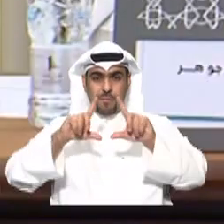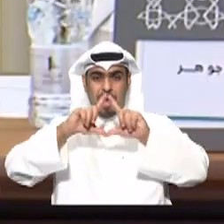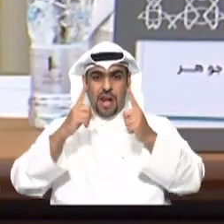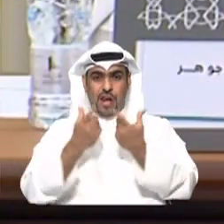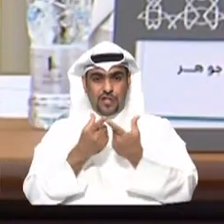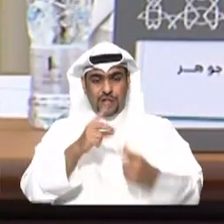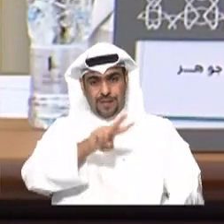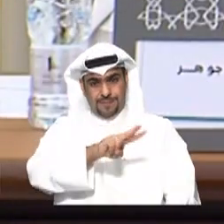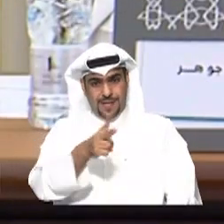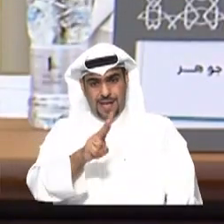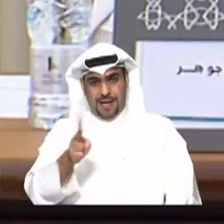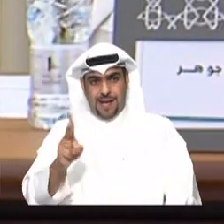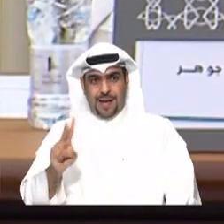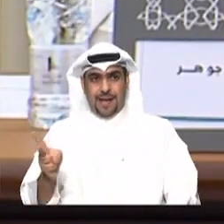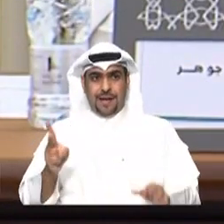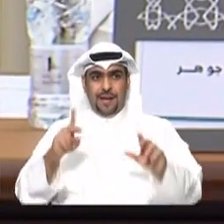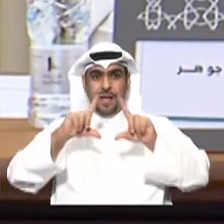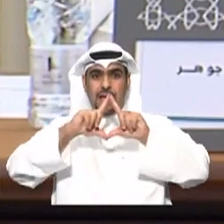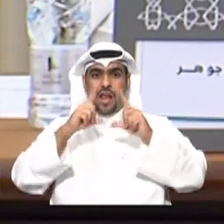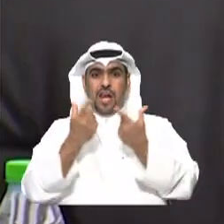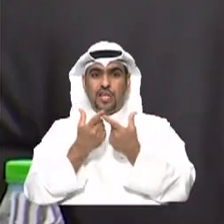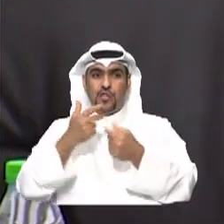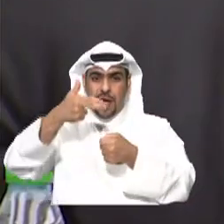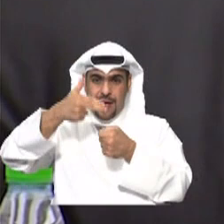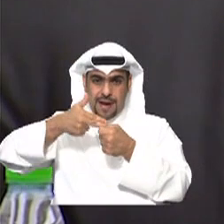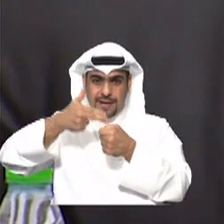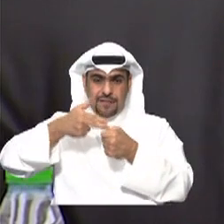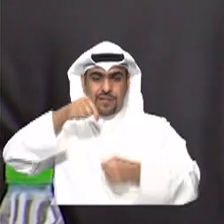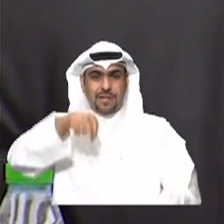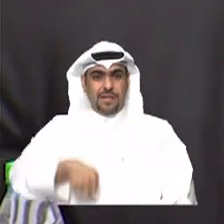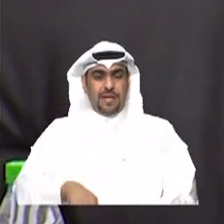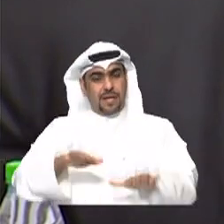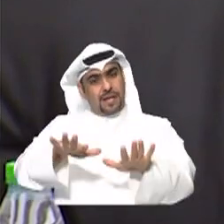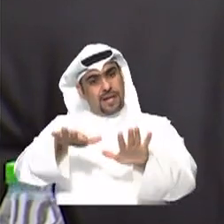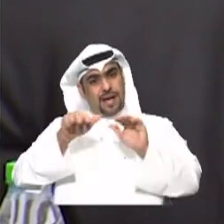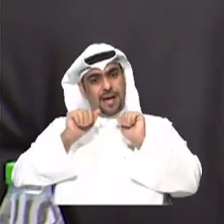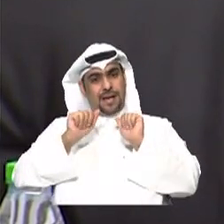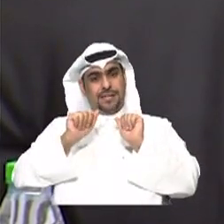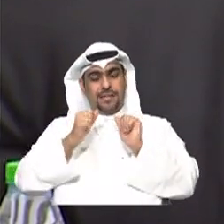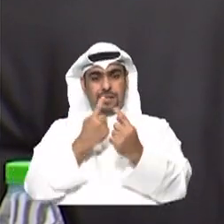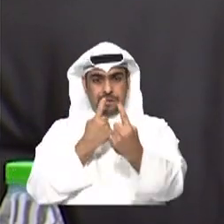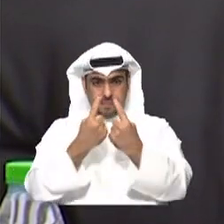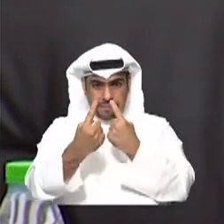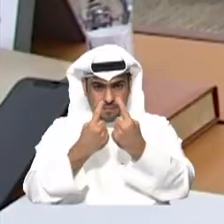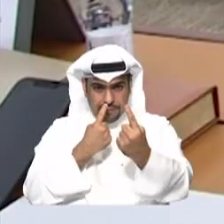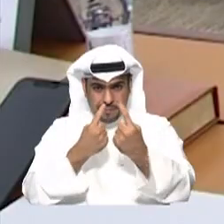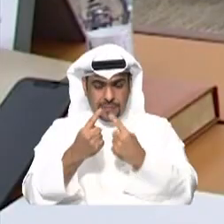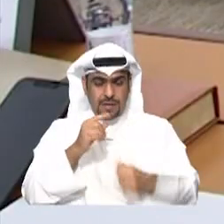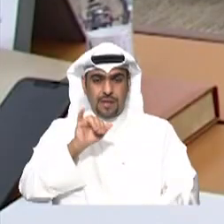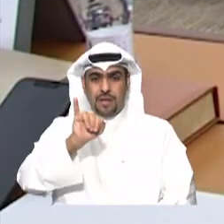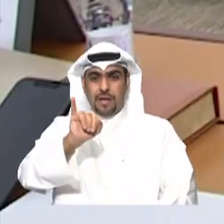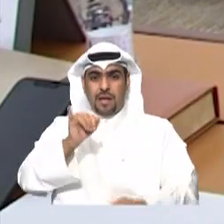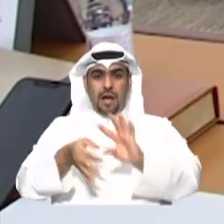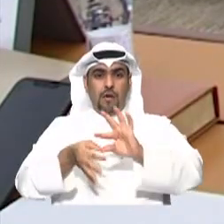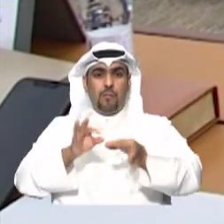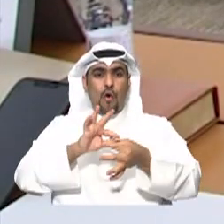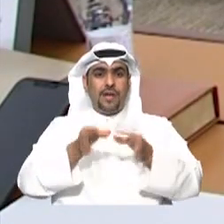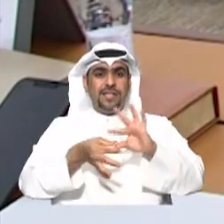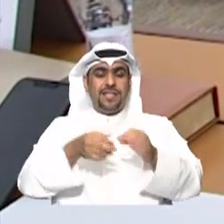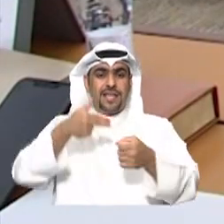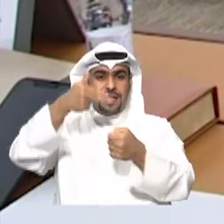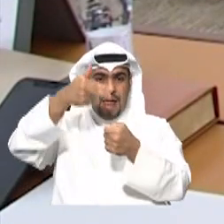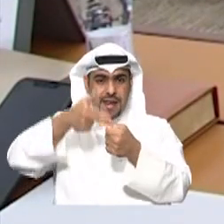فقد استكملت لجنه شؤون النفط مناقشه اليه عمل اللجنه ومناقشه رؤيه مؤسسه البترول الكويتيه وشركات